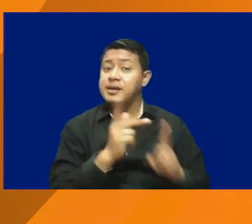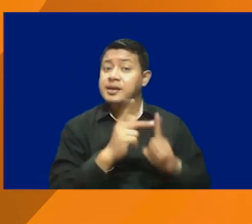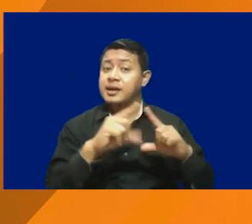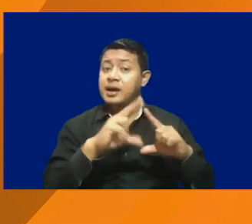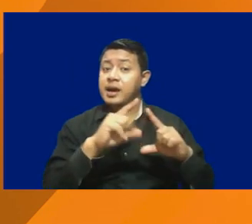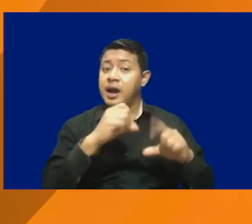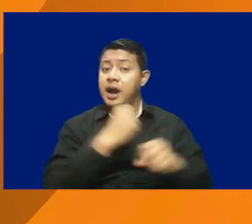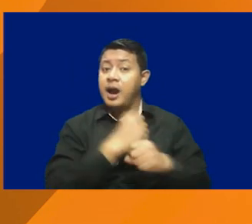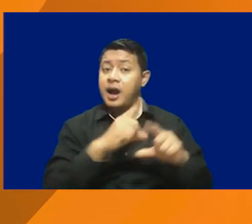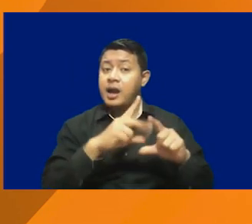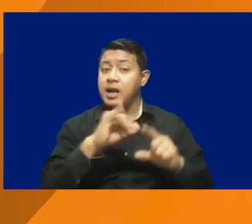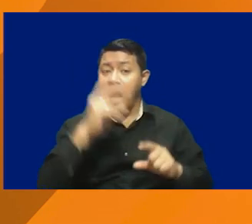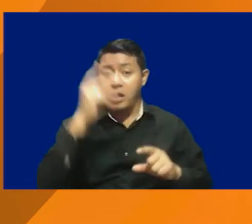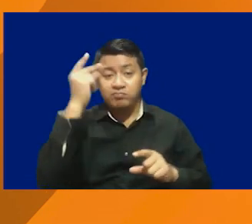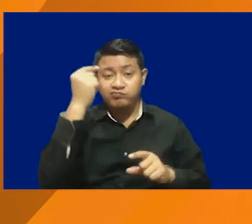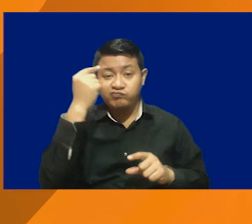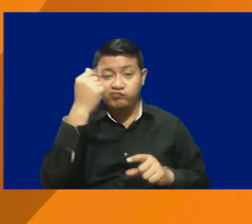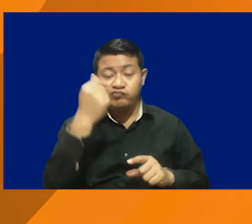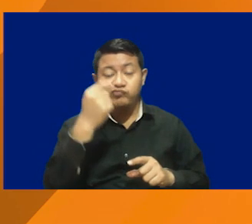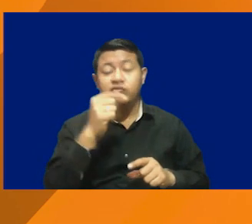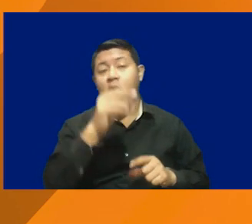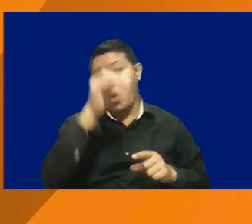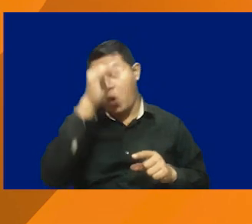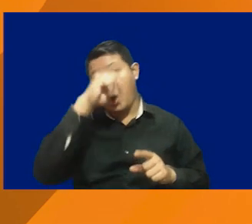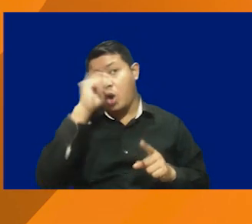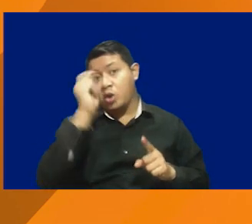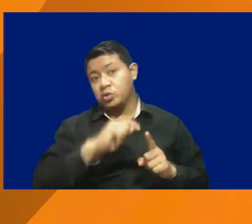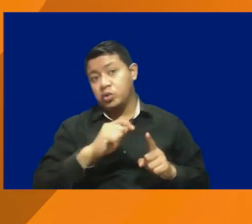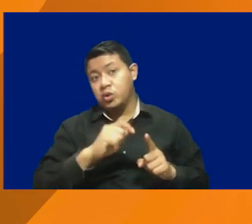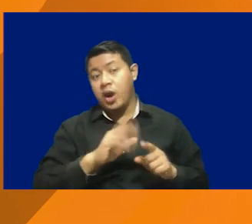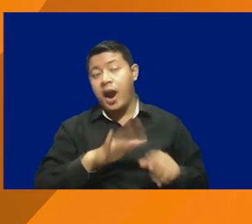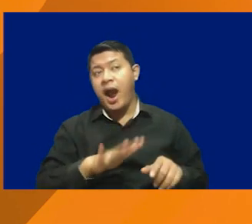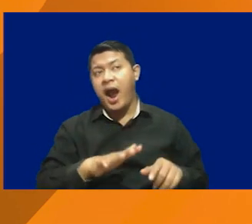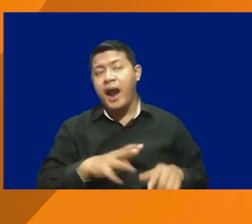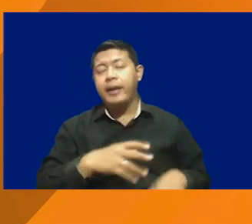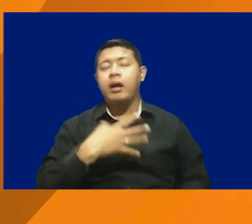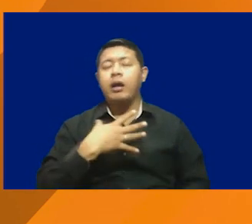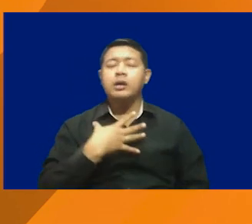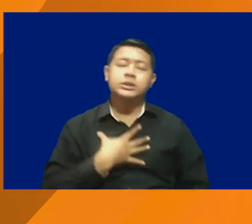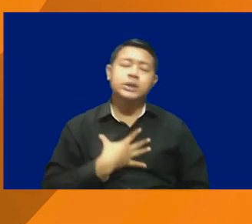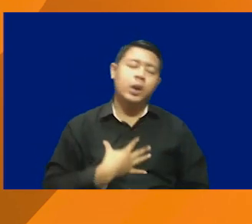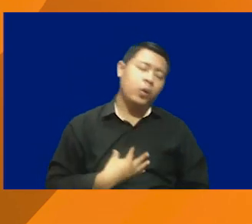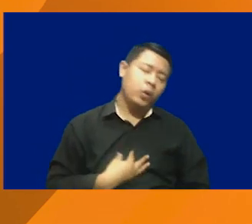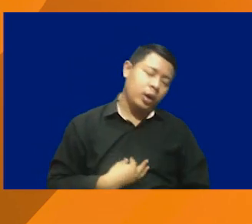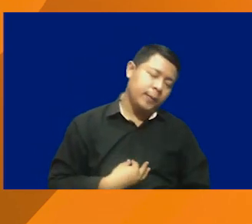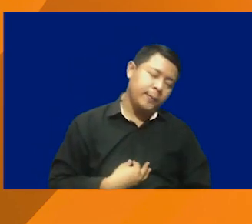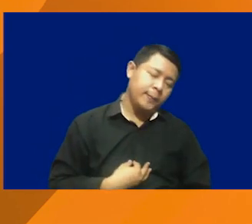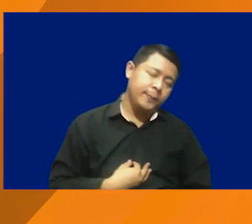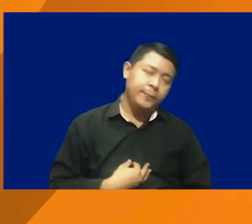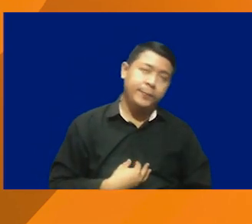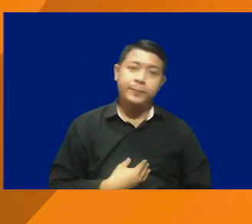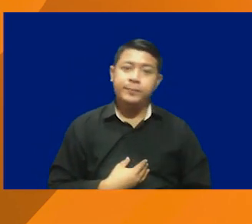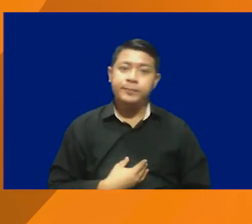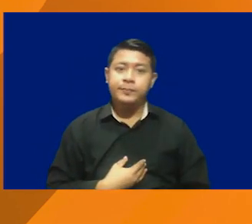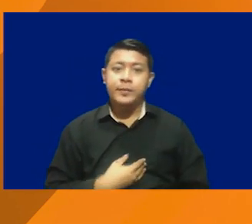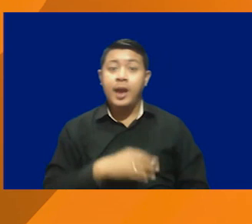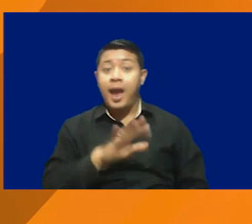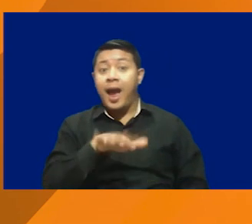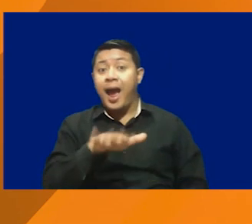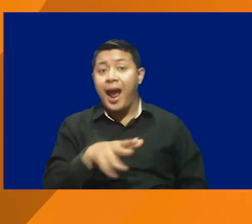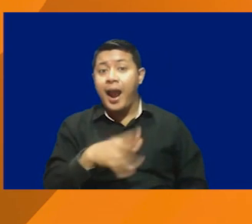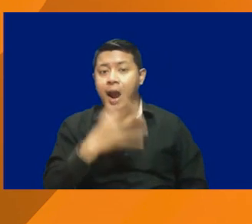yang merasa tidak dihargai oleh orang tuanya, oleh orang-orang terdekatnya? Si anak akan kecewa.